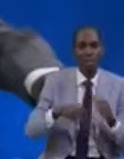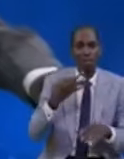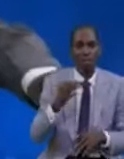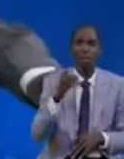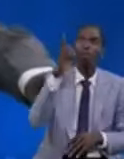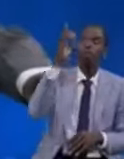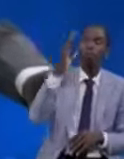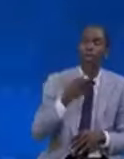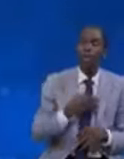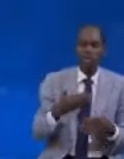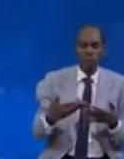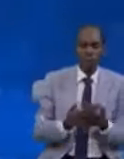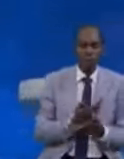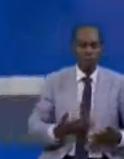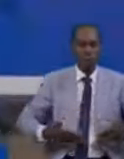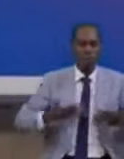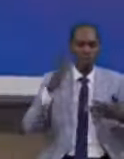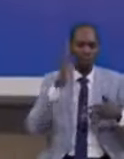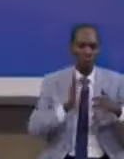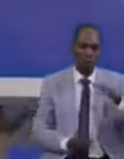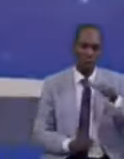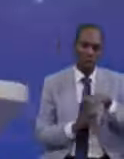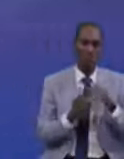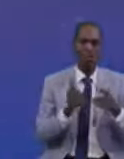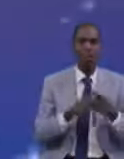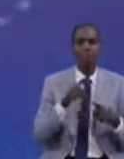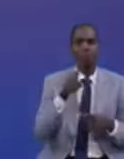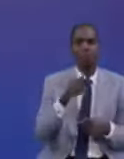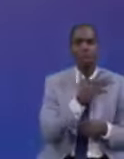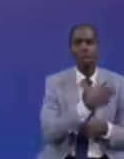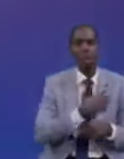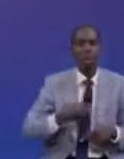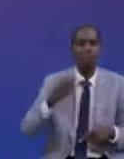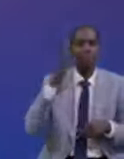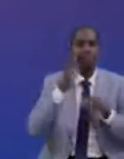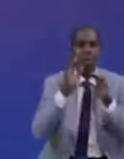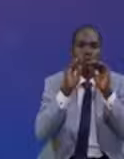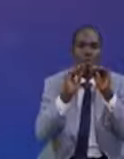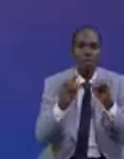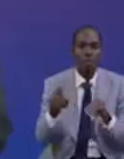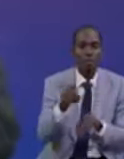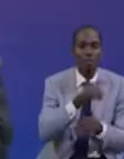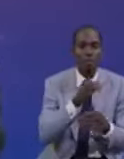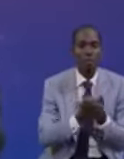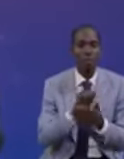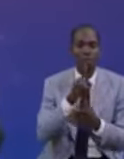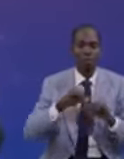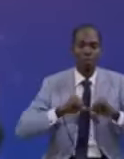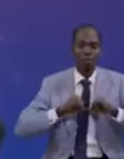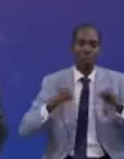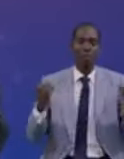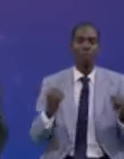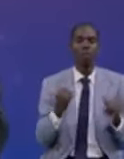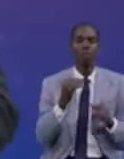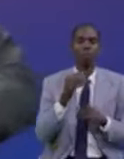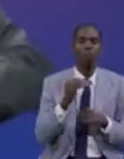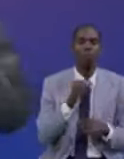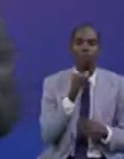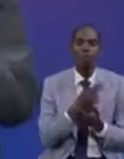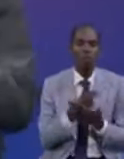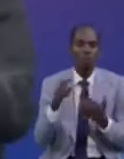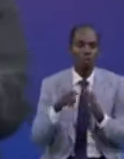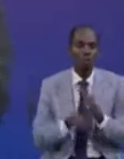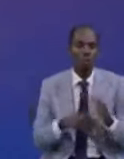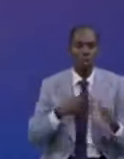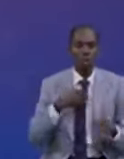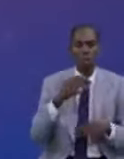Vienne en toi et elle t'enseigne à renoncer à l'impiété et aux convoitises modne et à